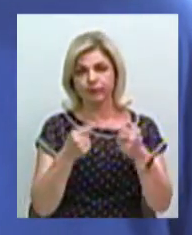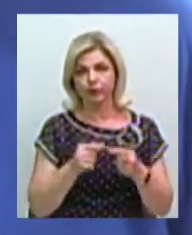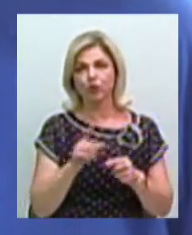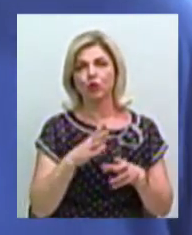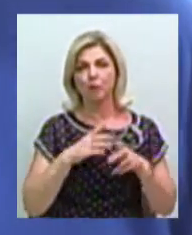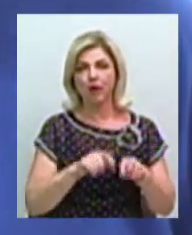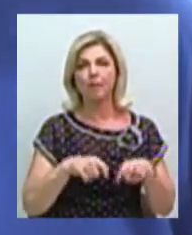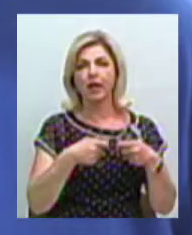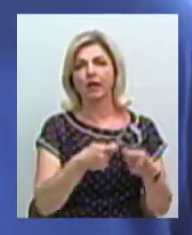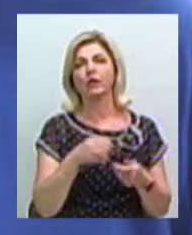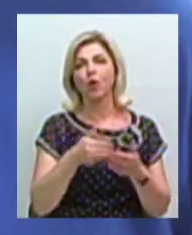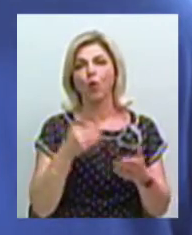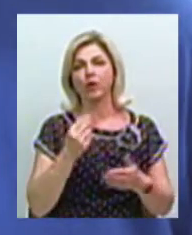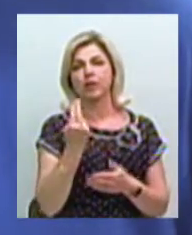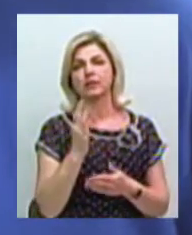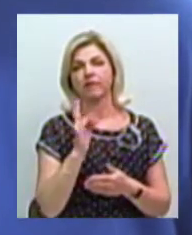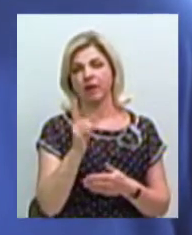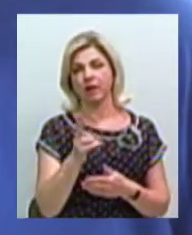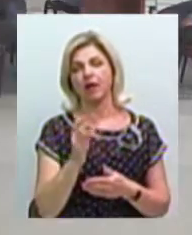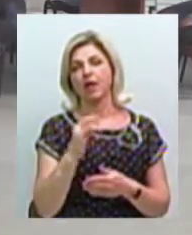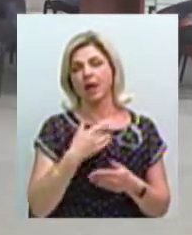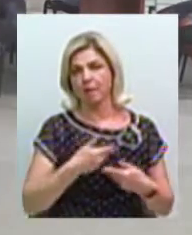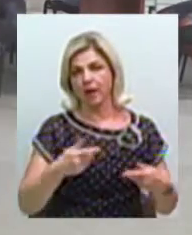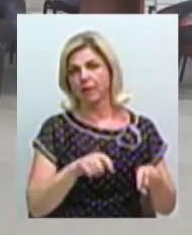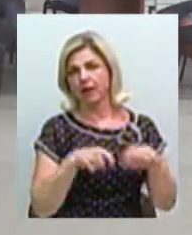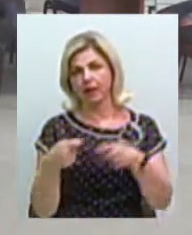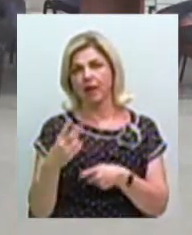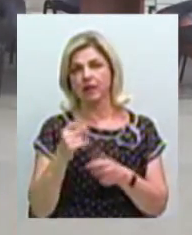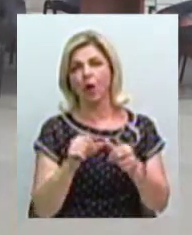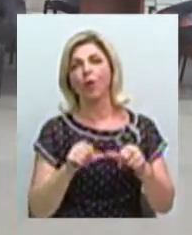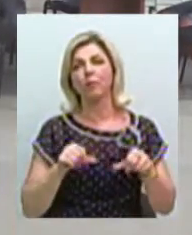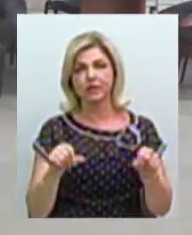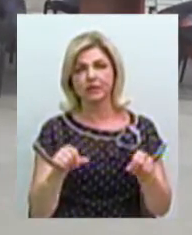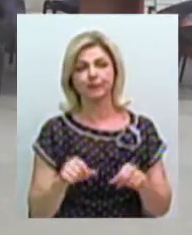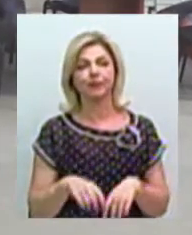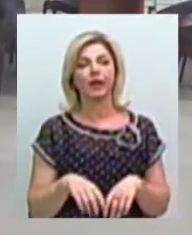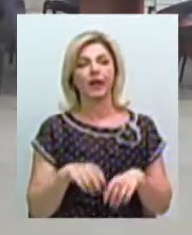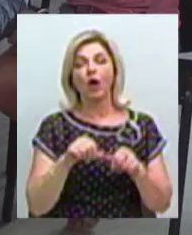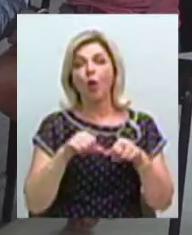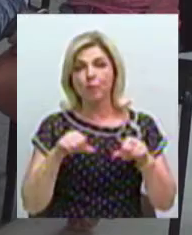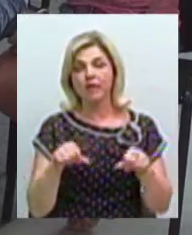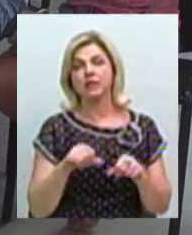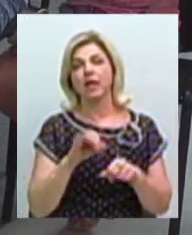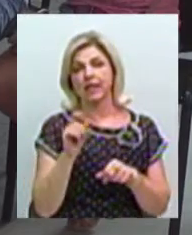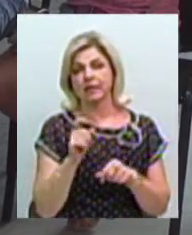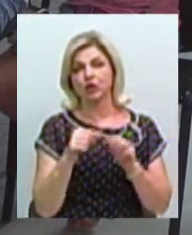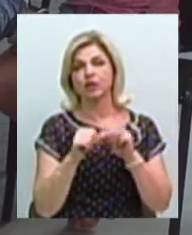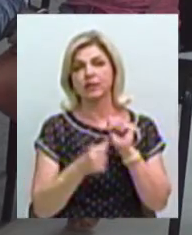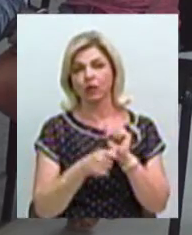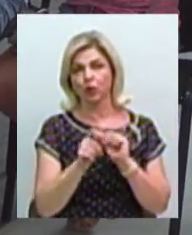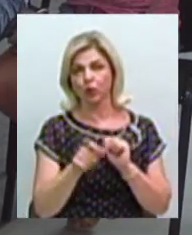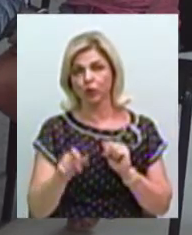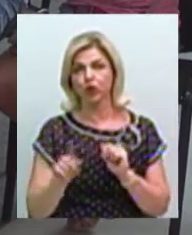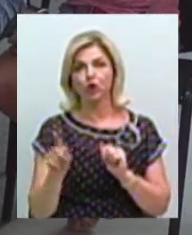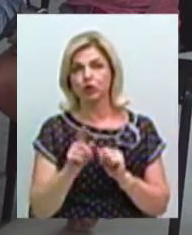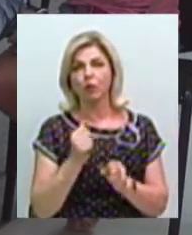від ЦВК і відповідно ми передали на дільничні виборчі комісії. Комісія складається з 16 людей. Щоб отримати все необхідне для